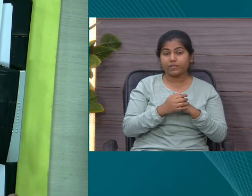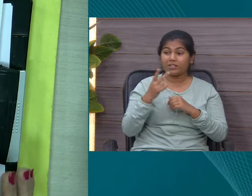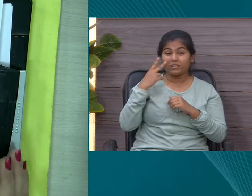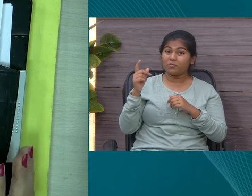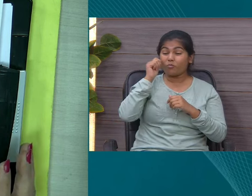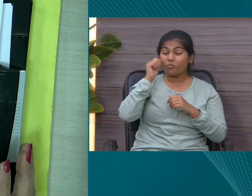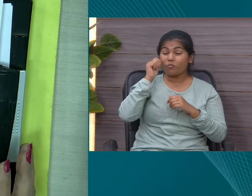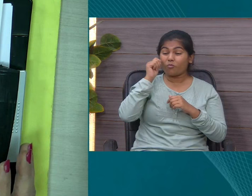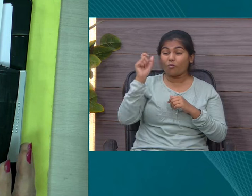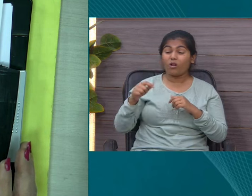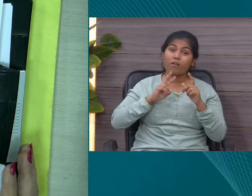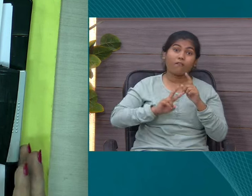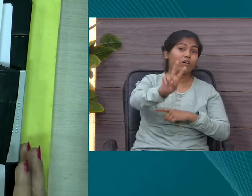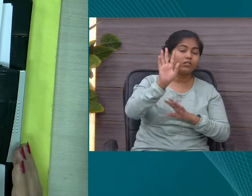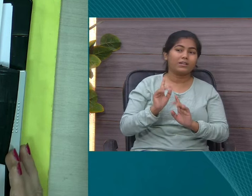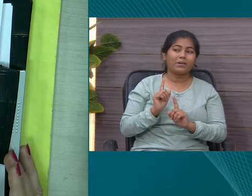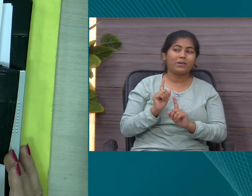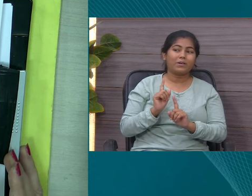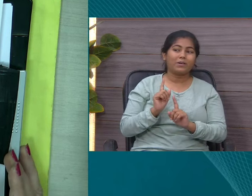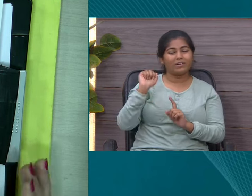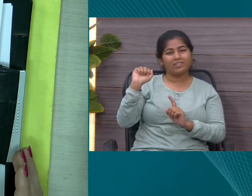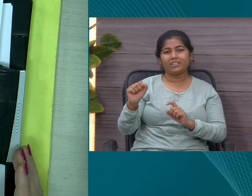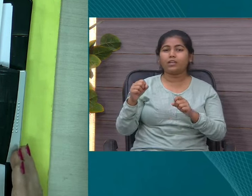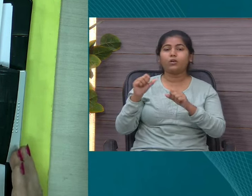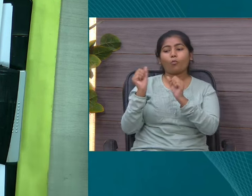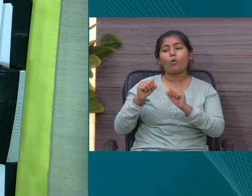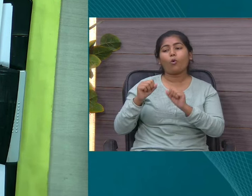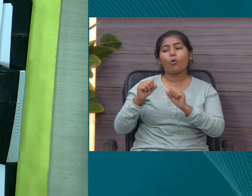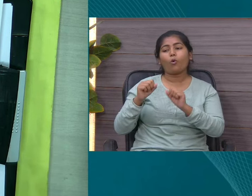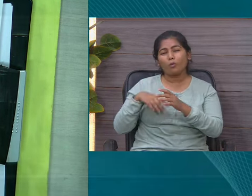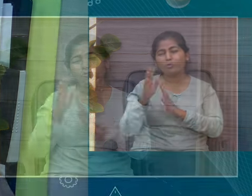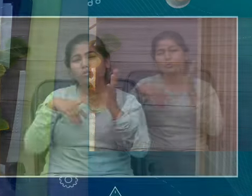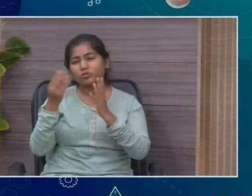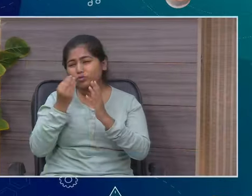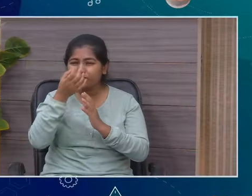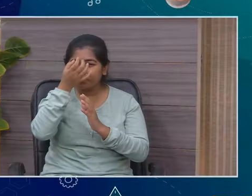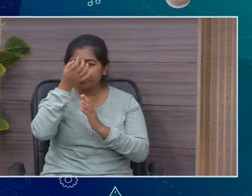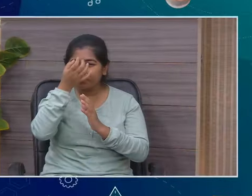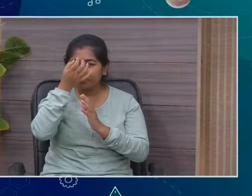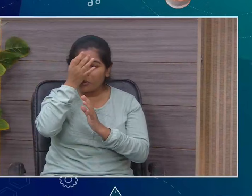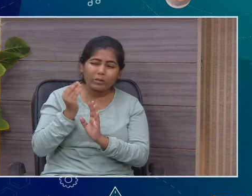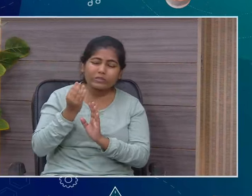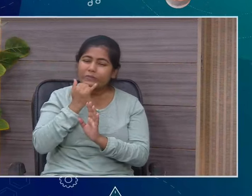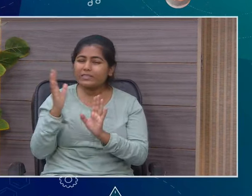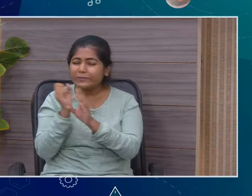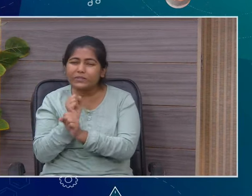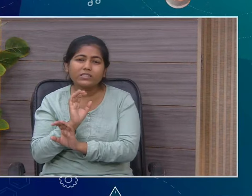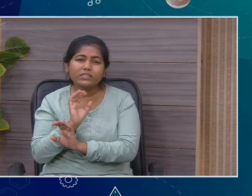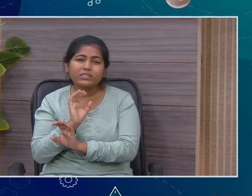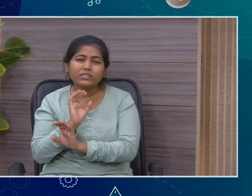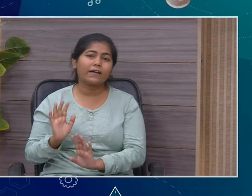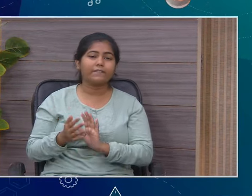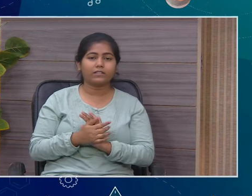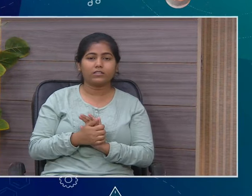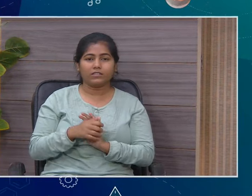थे। लेकिन उनके मॉडल में भी कुछ कमियां, उनके टेबल में भी कुछ कमियां रह गई। इनिशियली बताया कि टोटली नाउ